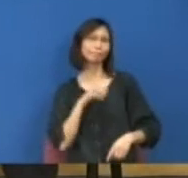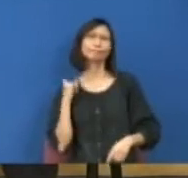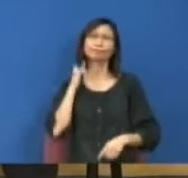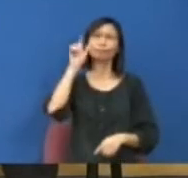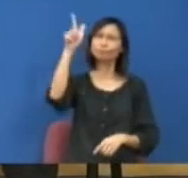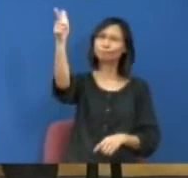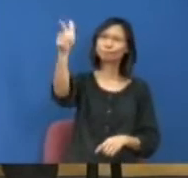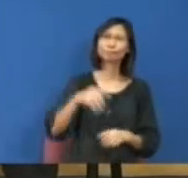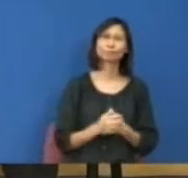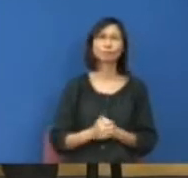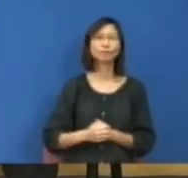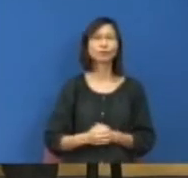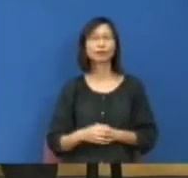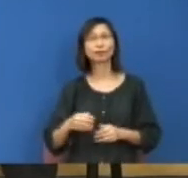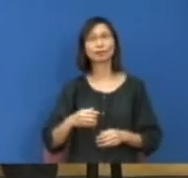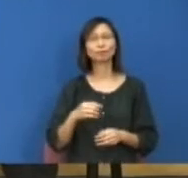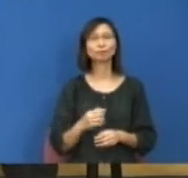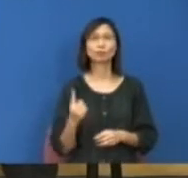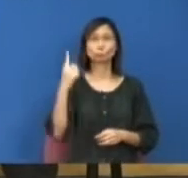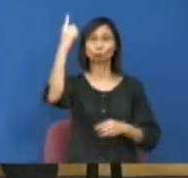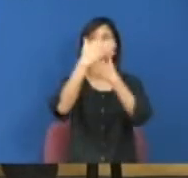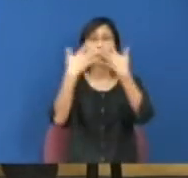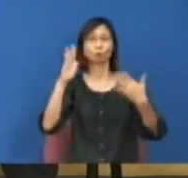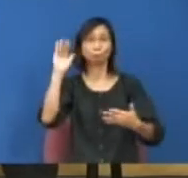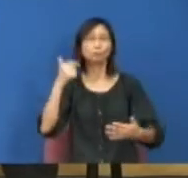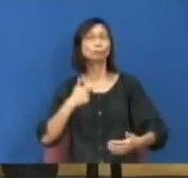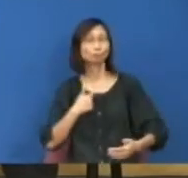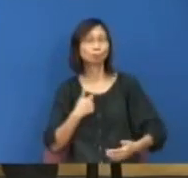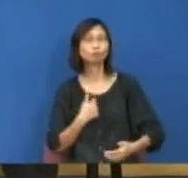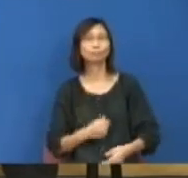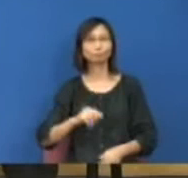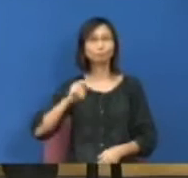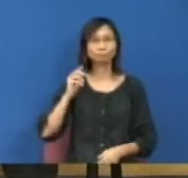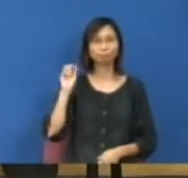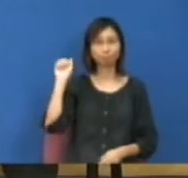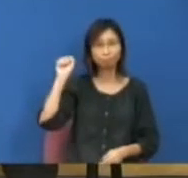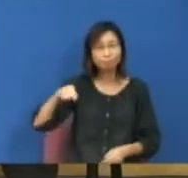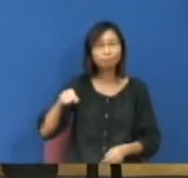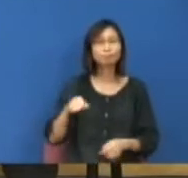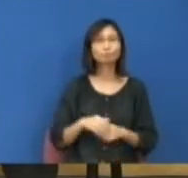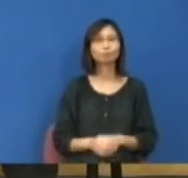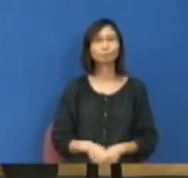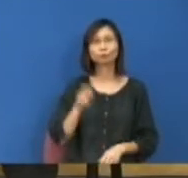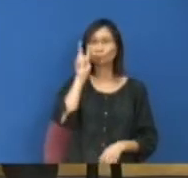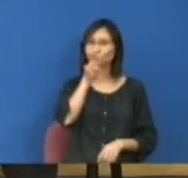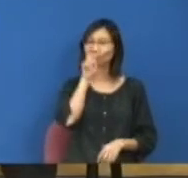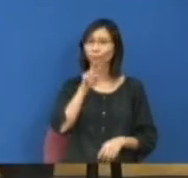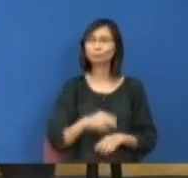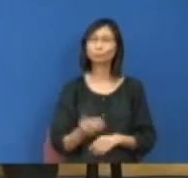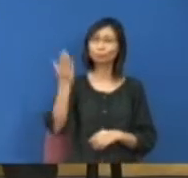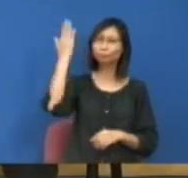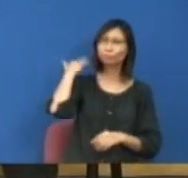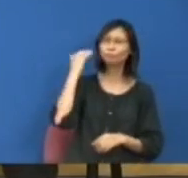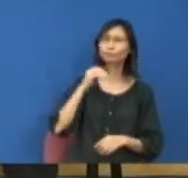實盡量有可以上到網機會嘅話啦，都會睇下向左望，即係跟住之前嗰兩集究竟講啲咩嘢嘅。